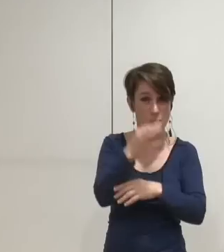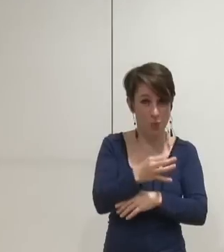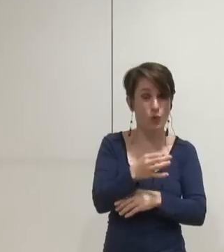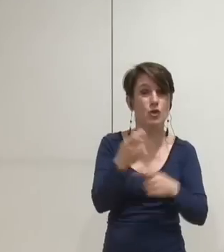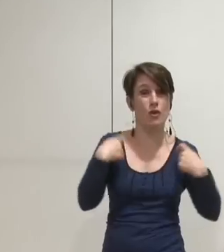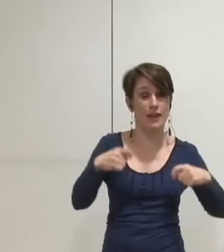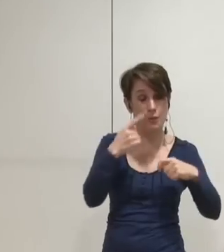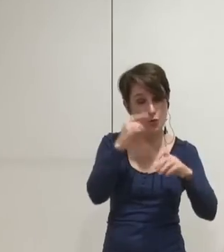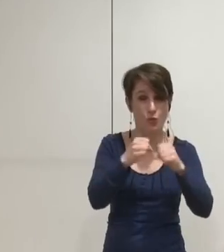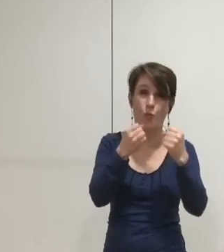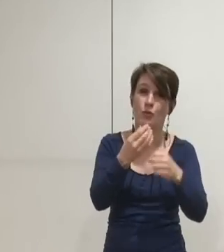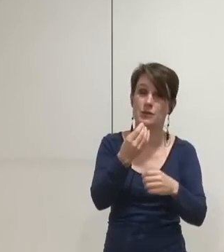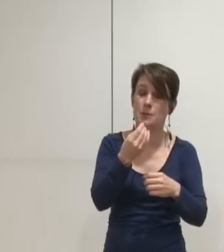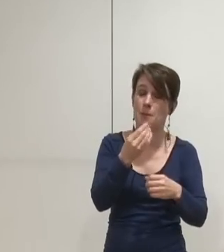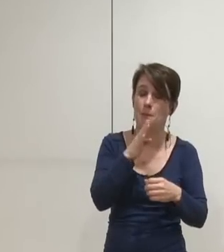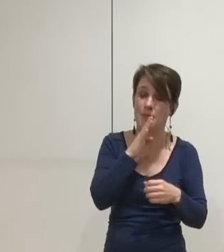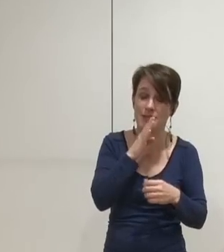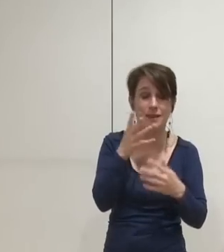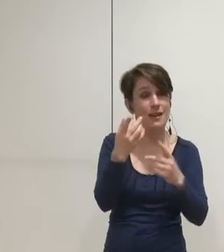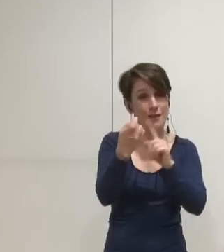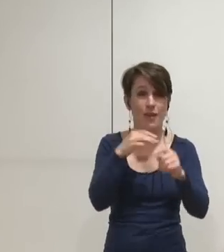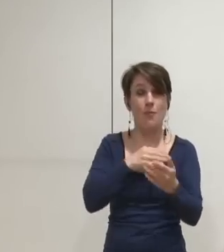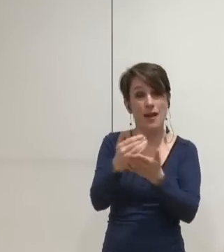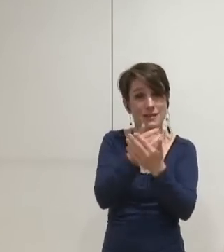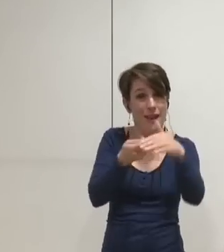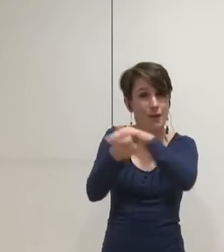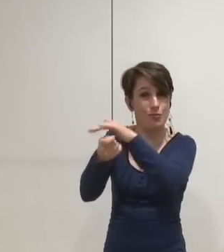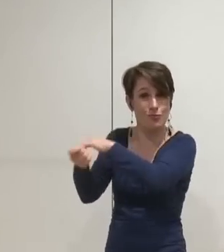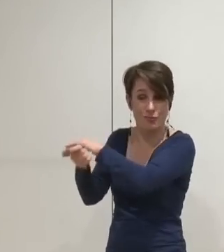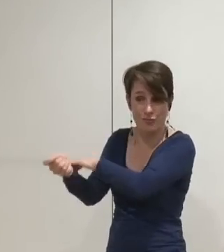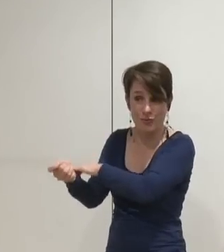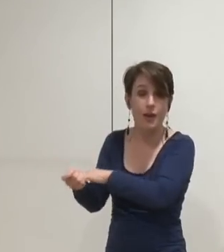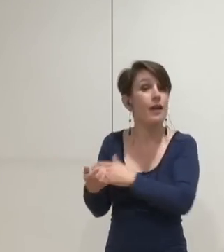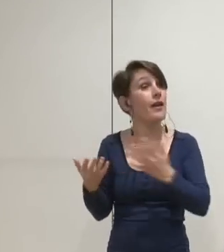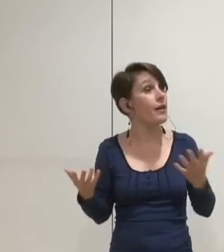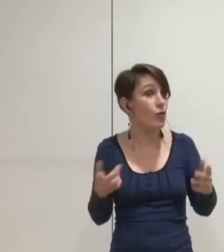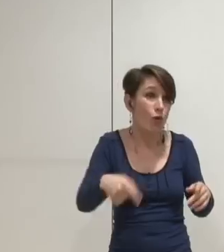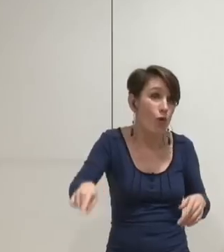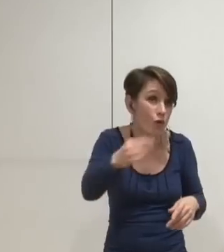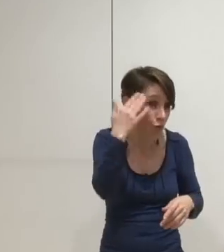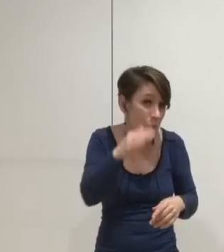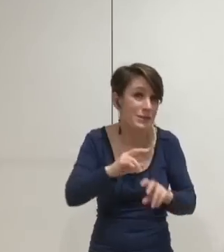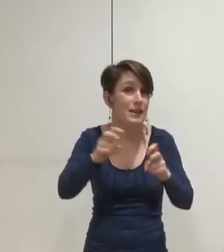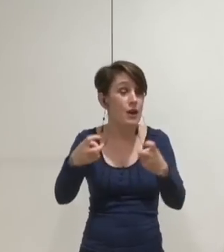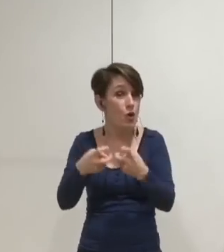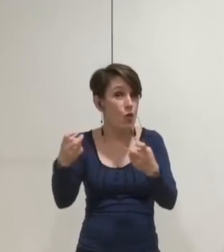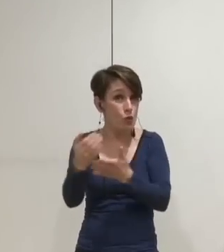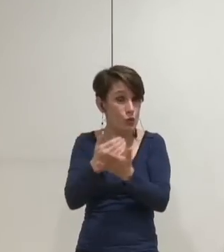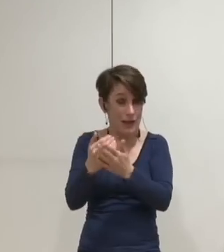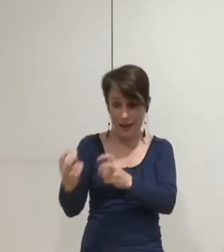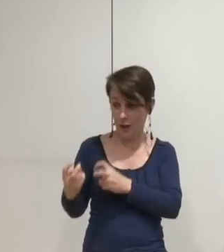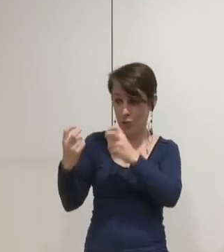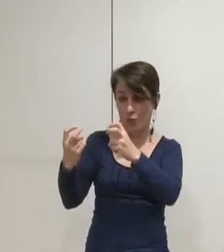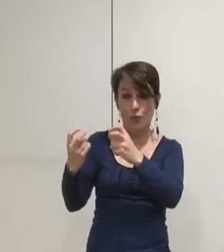ressources humaines et il nous aura pas échappé que les coûts salariaux ont augmenté de 1 €03 en 2013